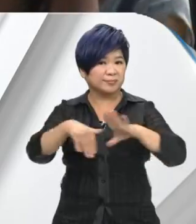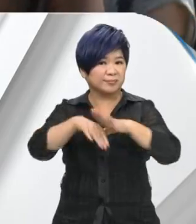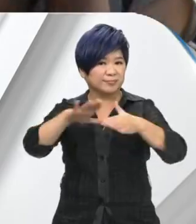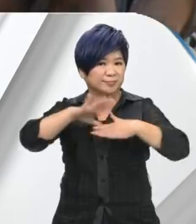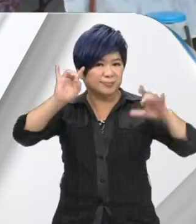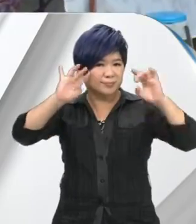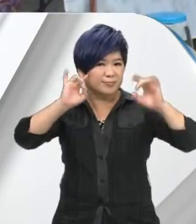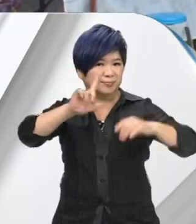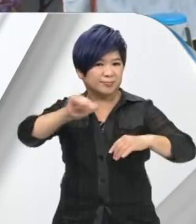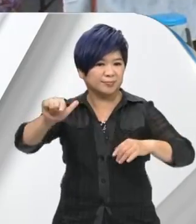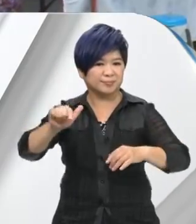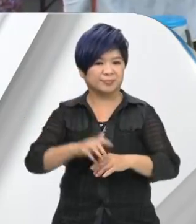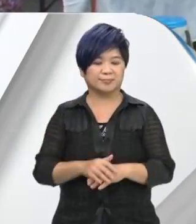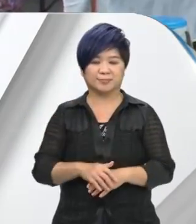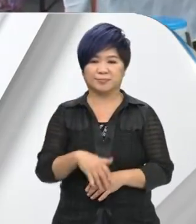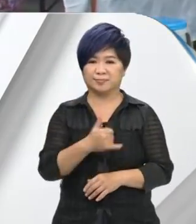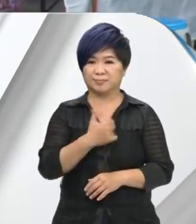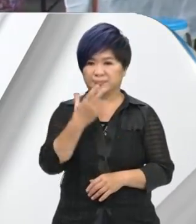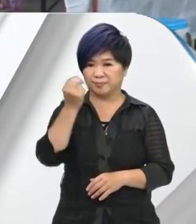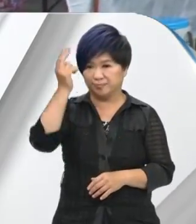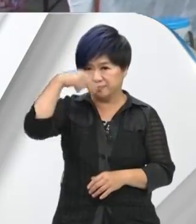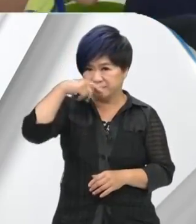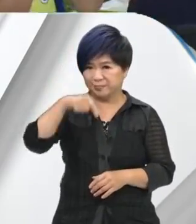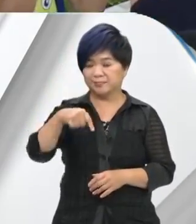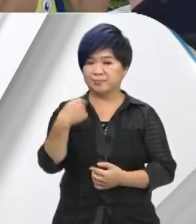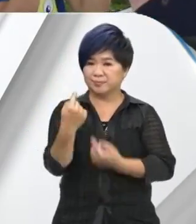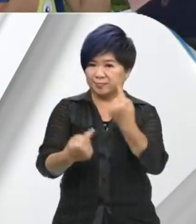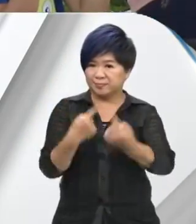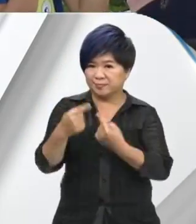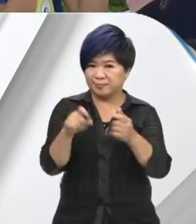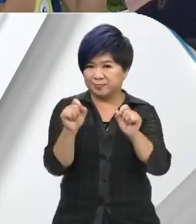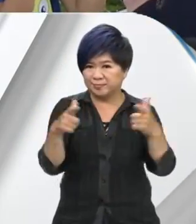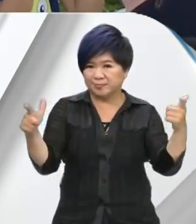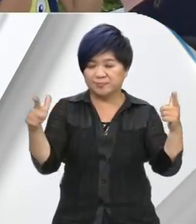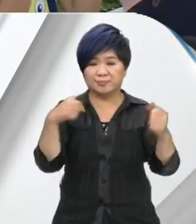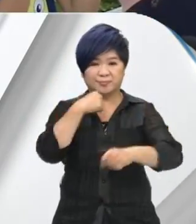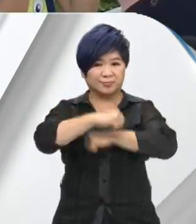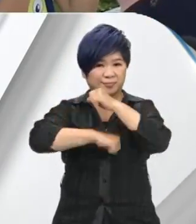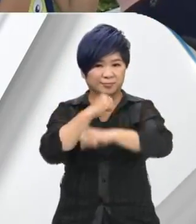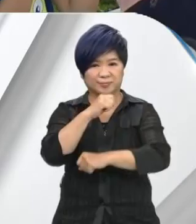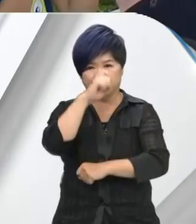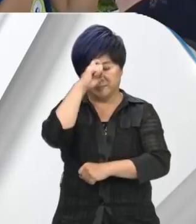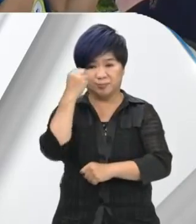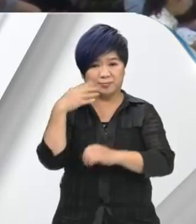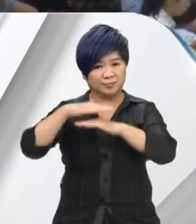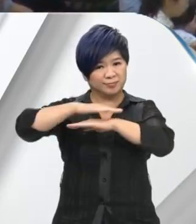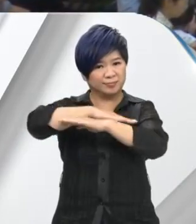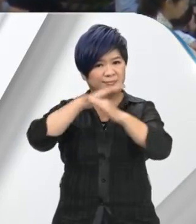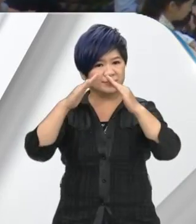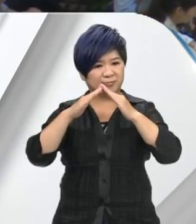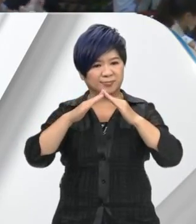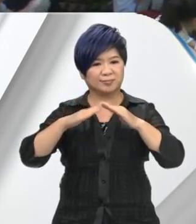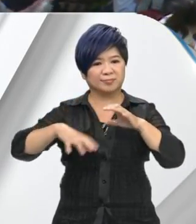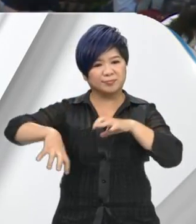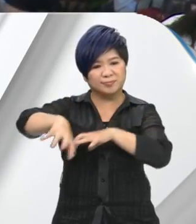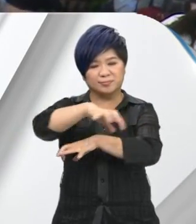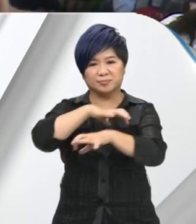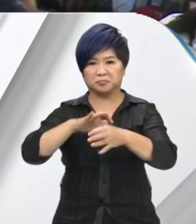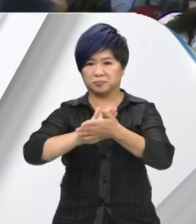礼拜六日中秋了后的时间，用心参加莫庆款两百个活动，希望新加坡的空间，顺便做推